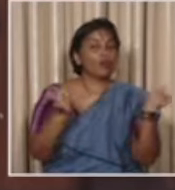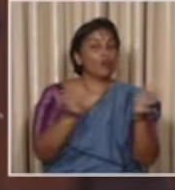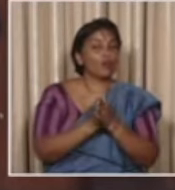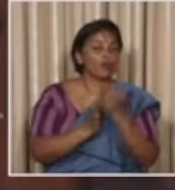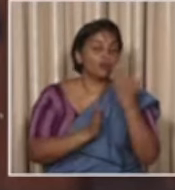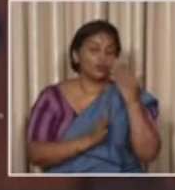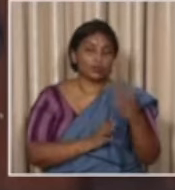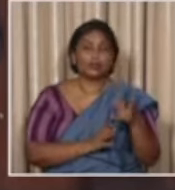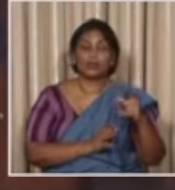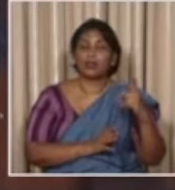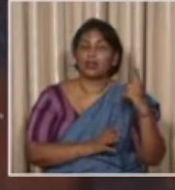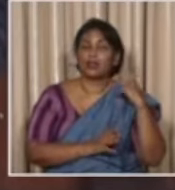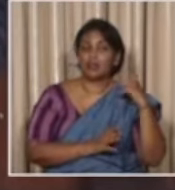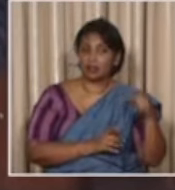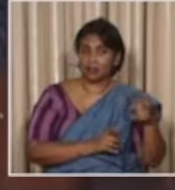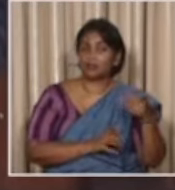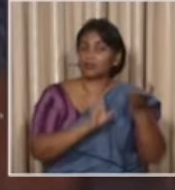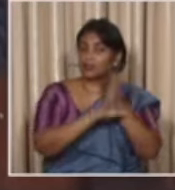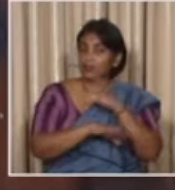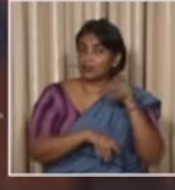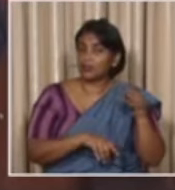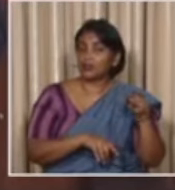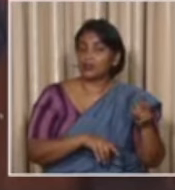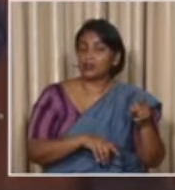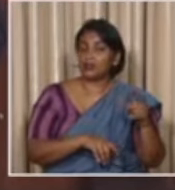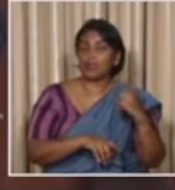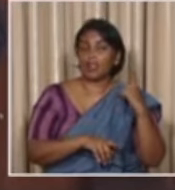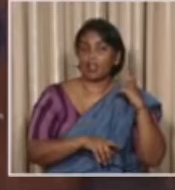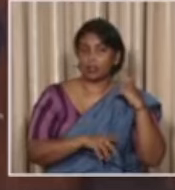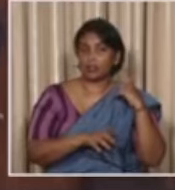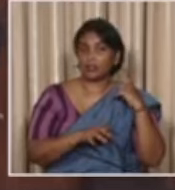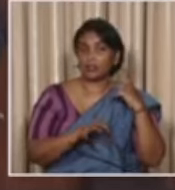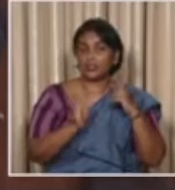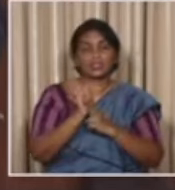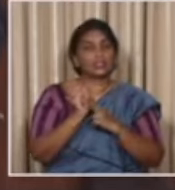බැලුවොත් එහෙම ආමි ඉන්ටලිජන්ස් එකේ එවකට හිටපු ලෙෆ්ටිනන්ට් කර්නල්